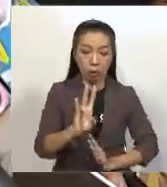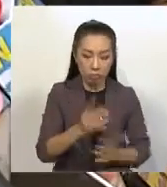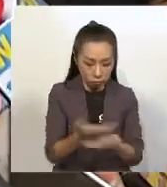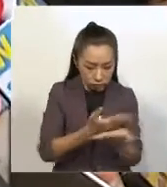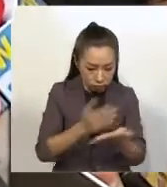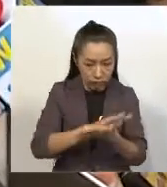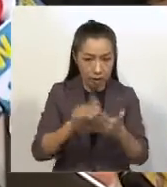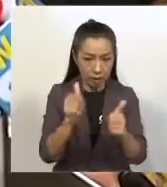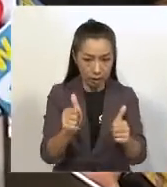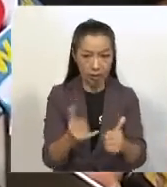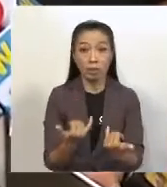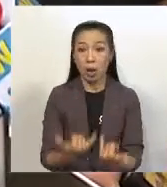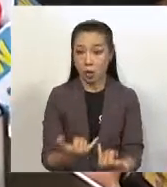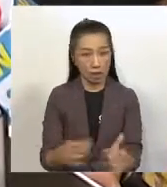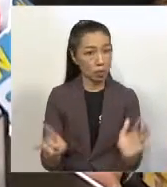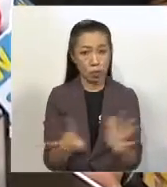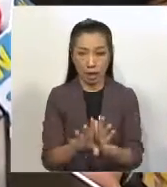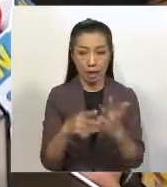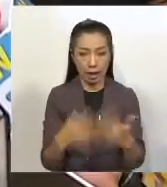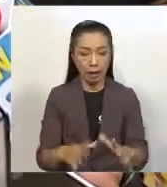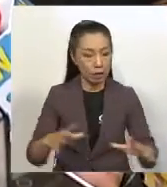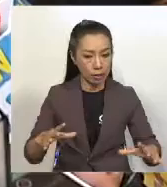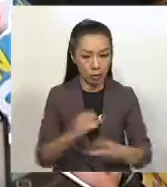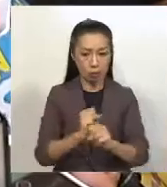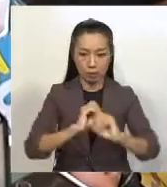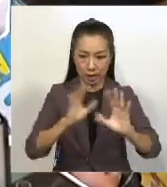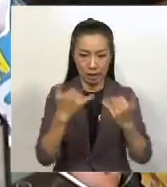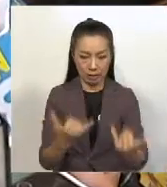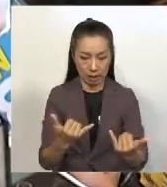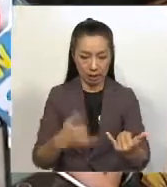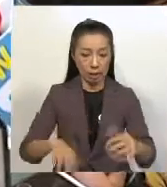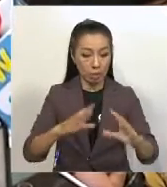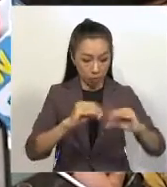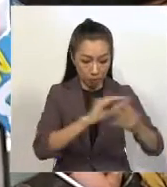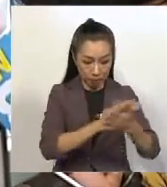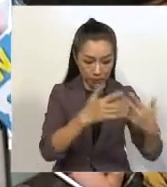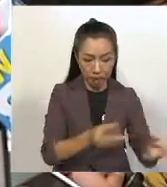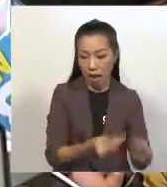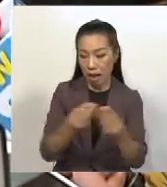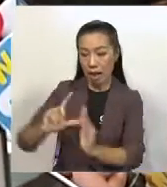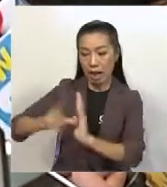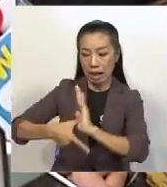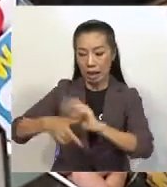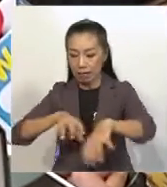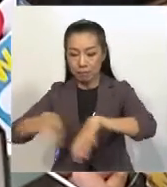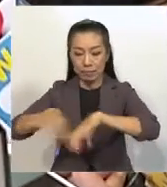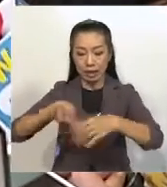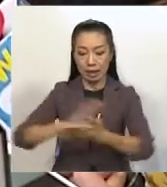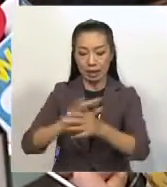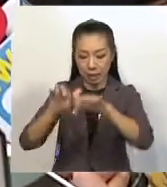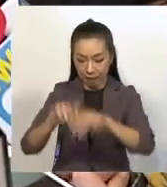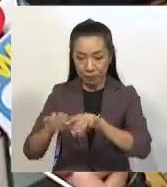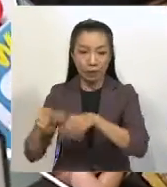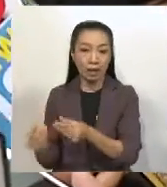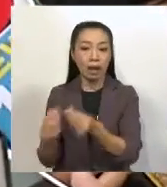งสุดท้าย ใช่ครับอันนี้เป็นครั้งสุดท้ายก็เสร็จแล้วก็จะให้ทางฝ่ายเลขาก็จะไปดูรายละเอียดครั้งหนึ่งแล้วก็จะได้นำความกลับม